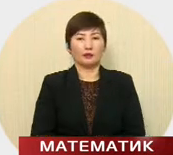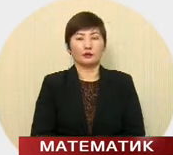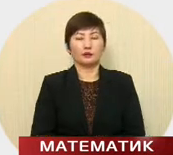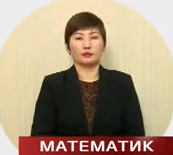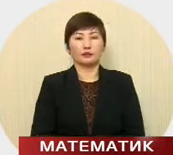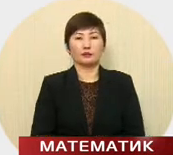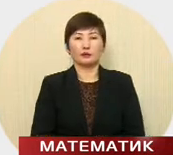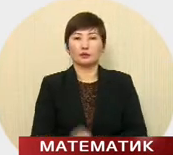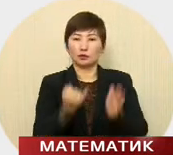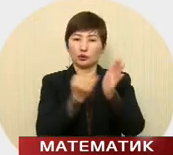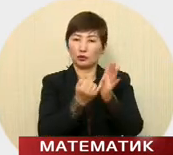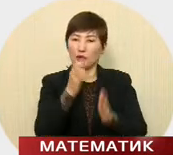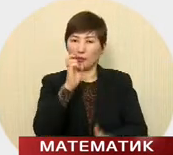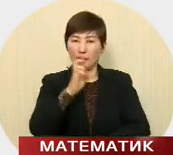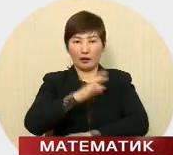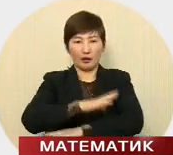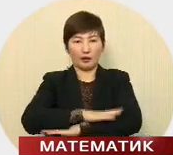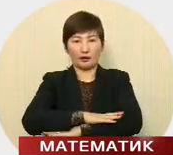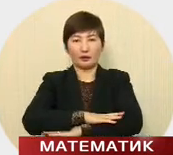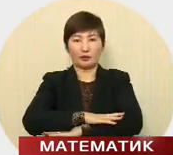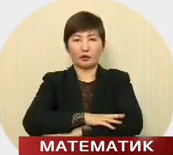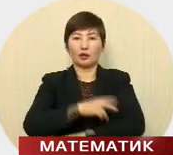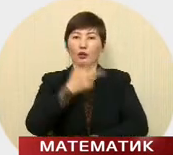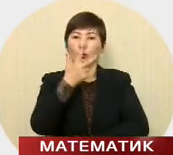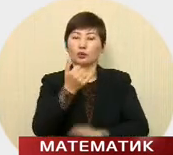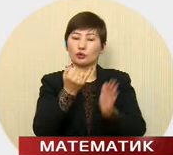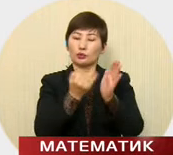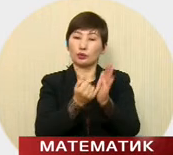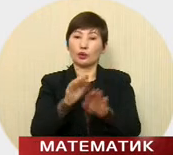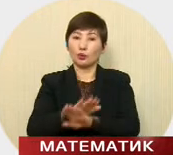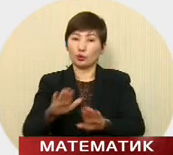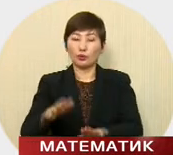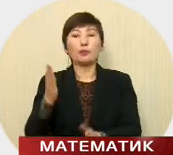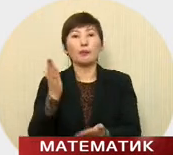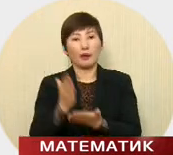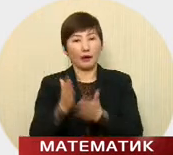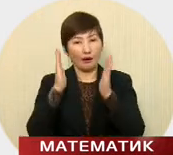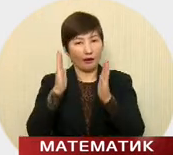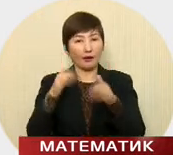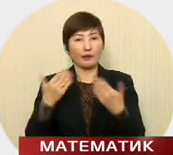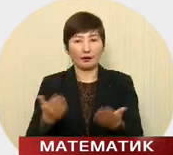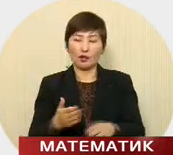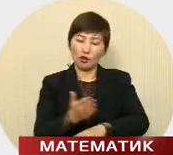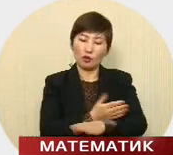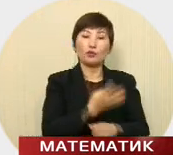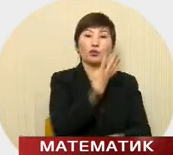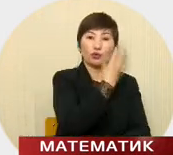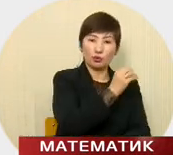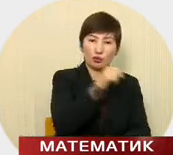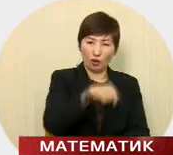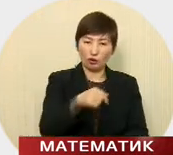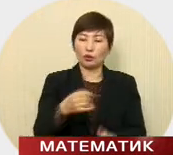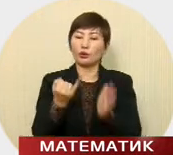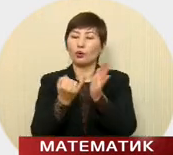Гэхдээ 6B ангийн сурагчид маань 36 гэдгийг анхаарах хэрэгтэй. Өмнөхдөр бол 40 байсан, одоо бол 6B ангийн